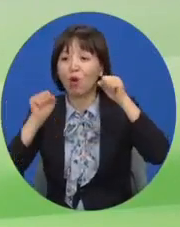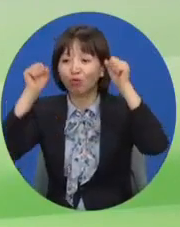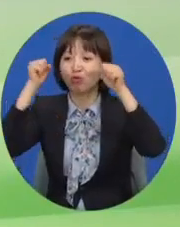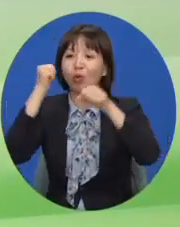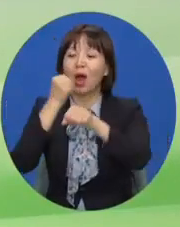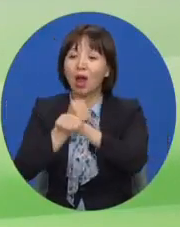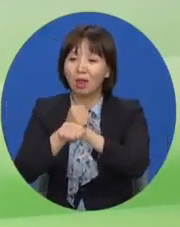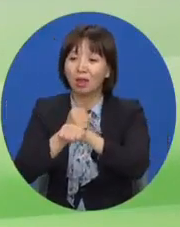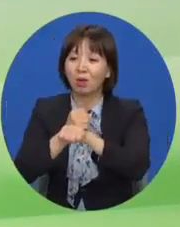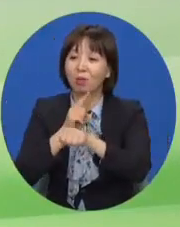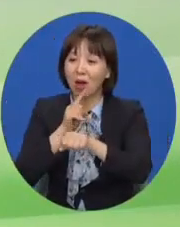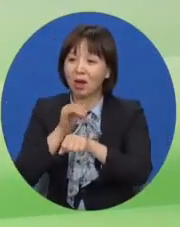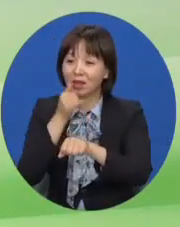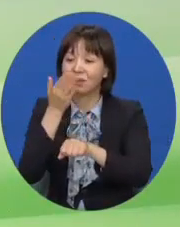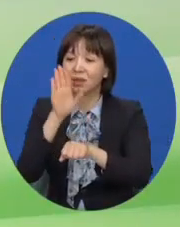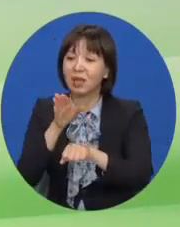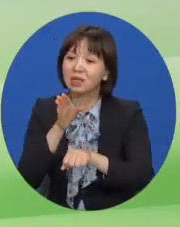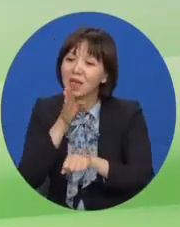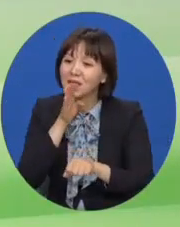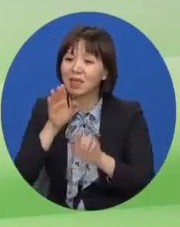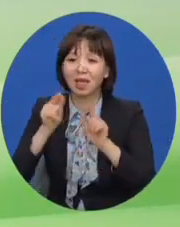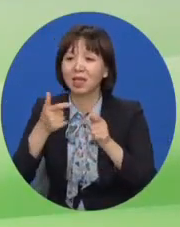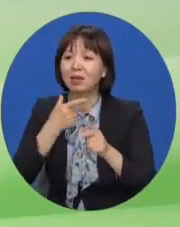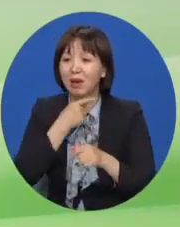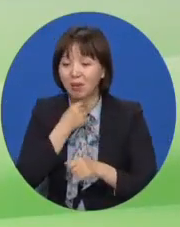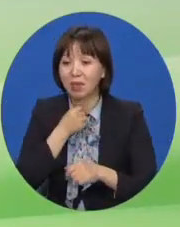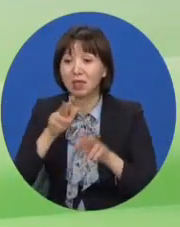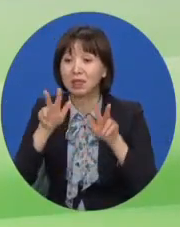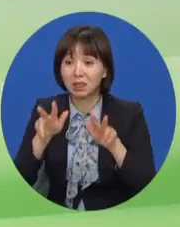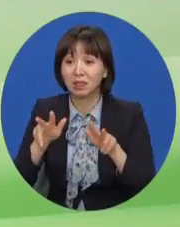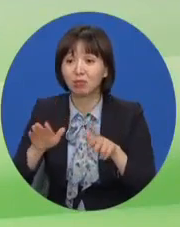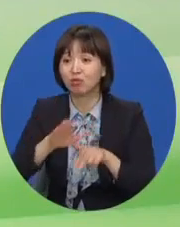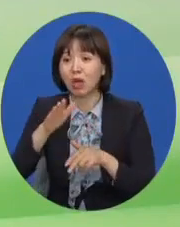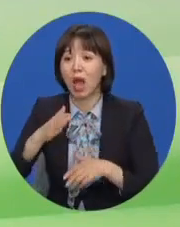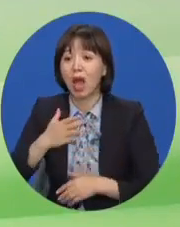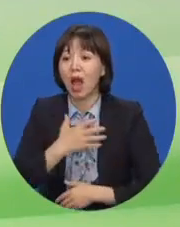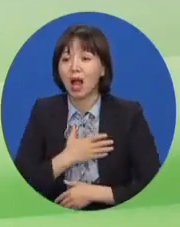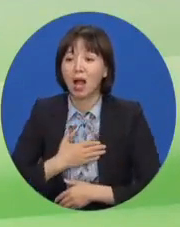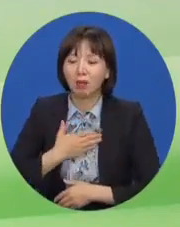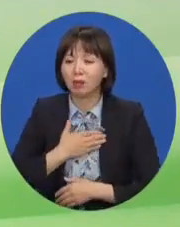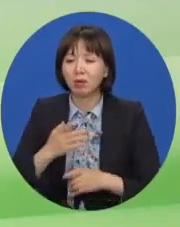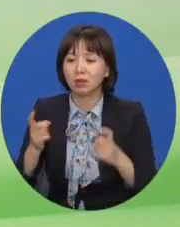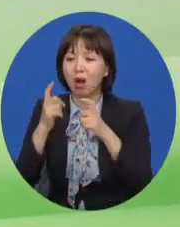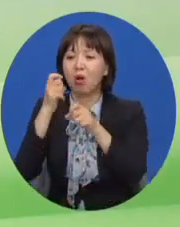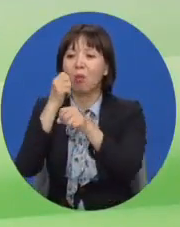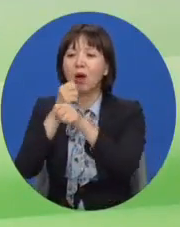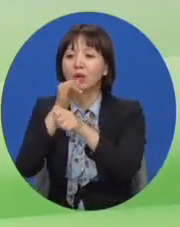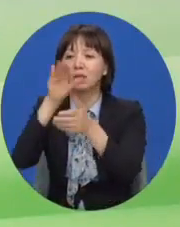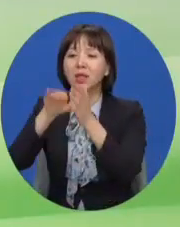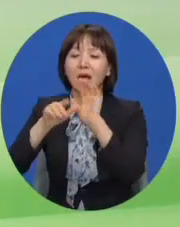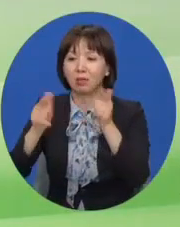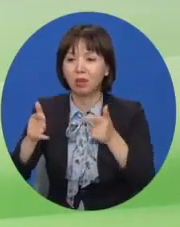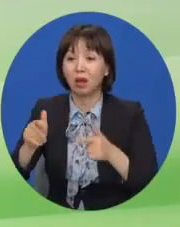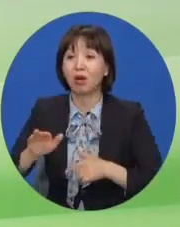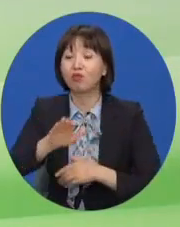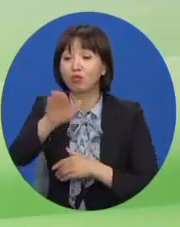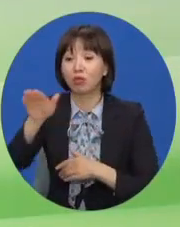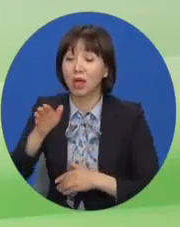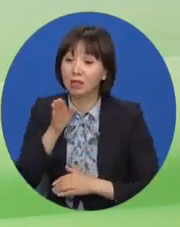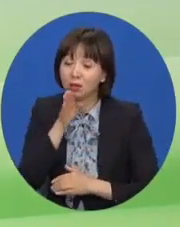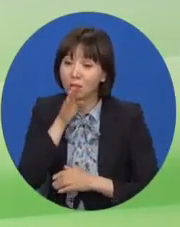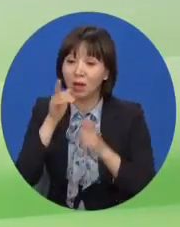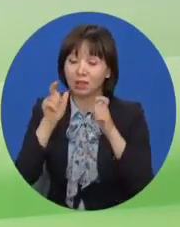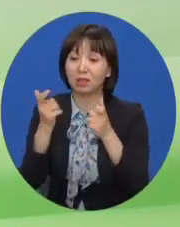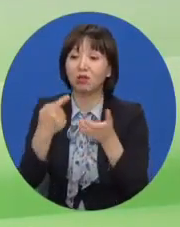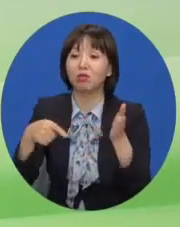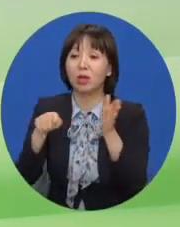아니길 바랍니다. 지금 우리가 이렇게 감정 싸움을 하고 있을 때가 아닙니다. 우리가 정말로 이 지역을